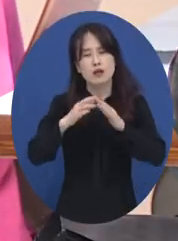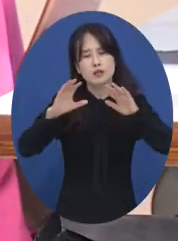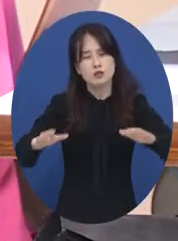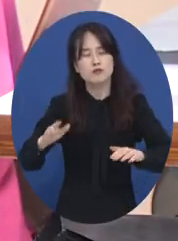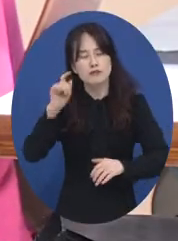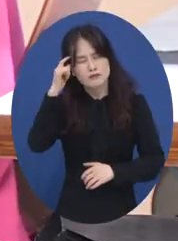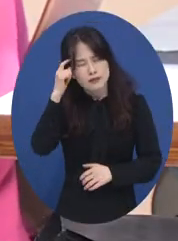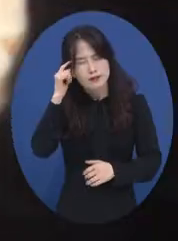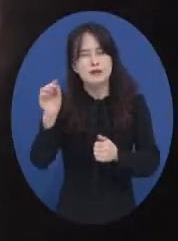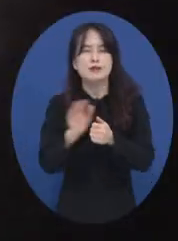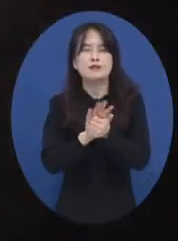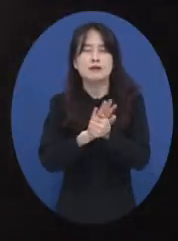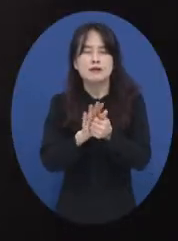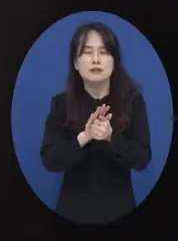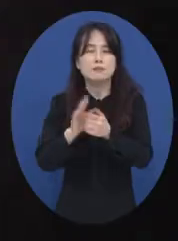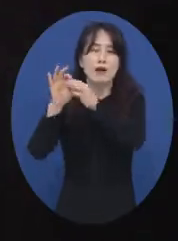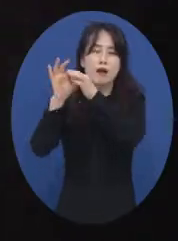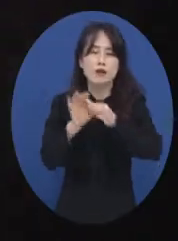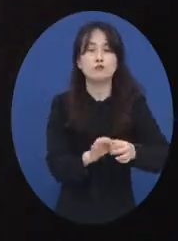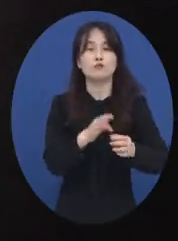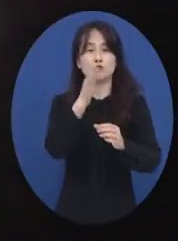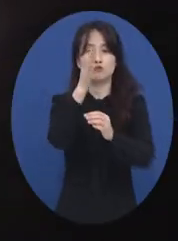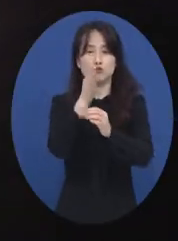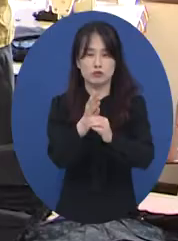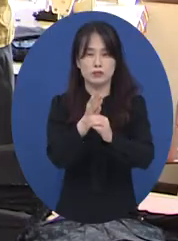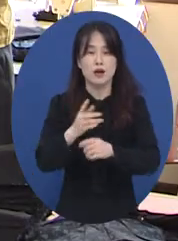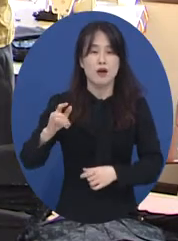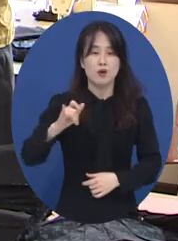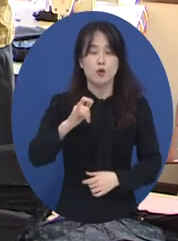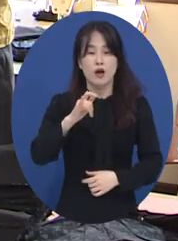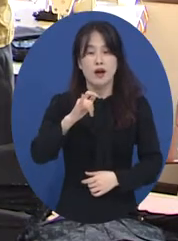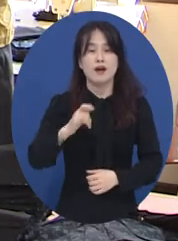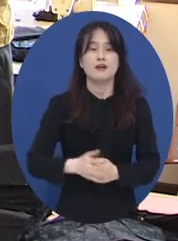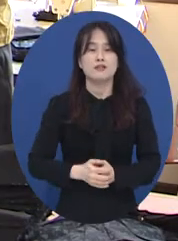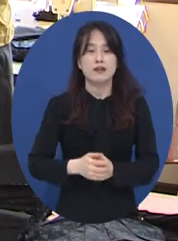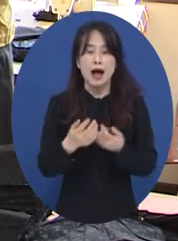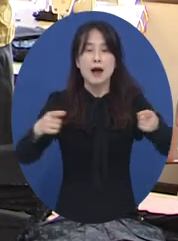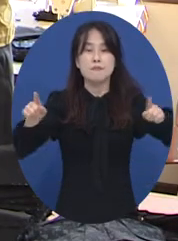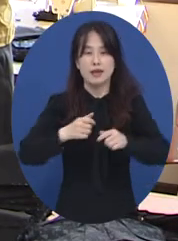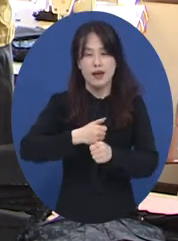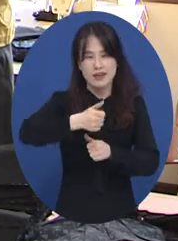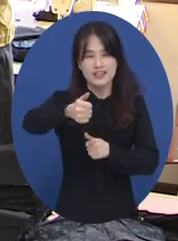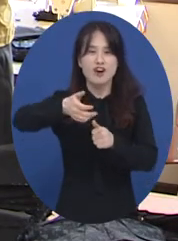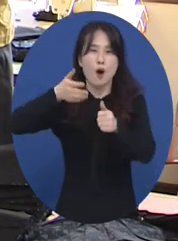이웃을 생각하는 온정의 손길이 이어지고 있습니다 아